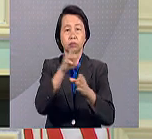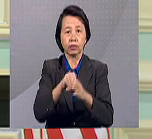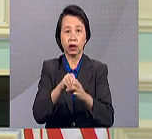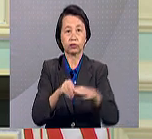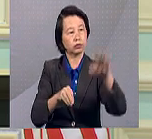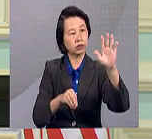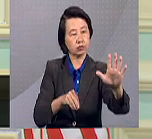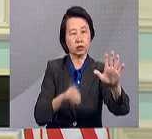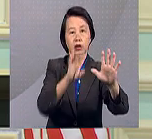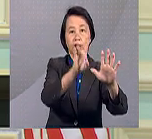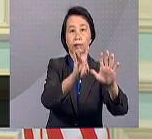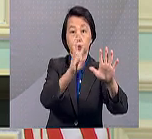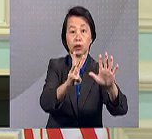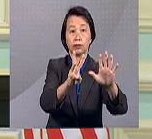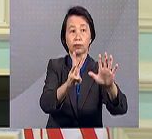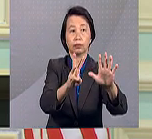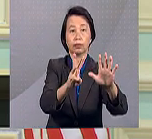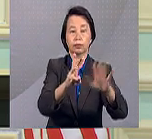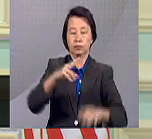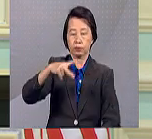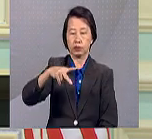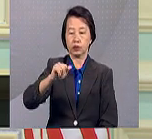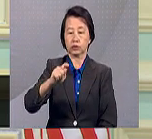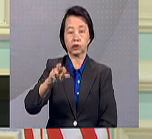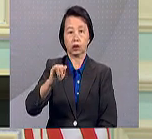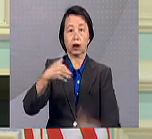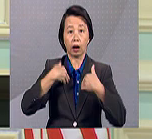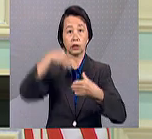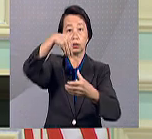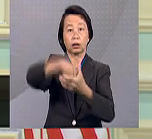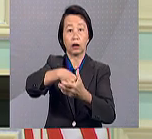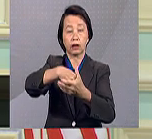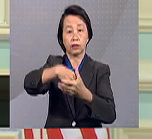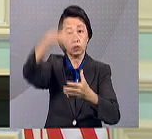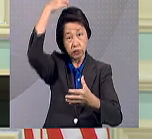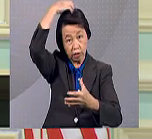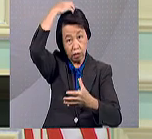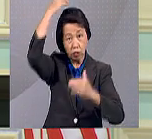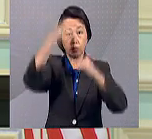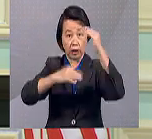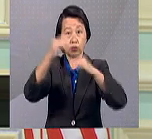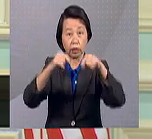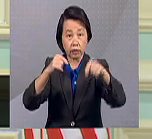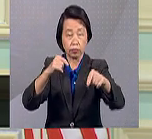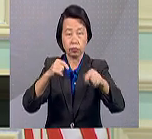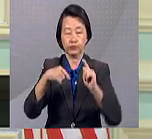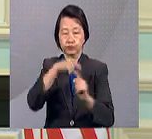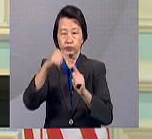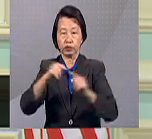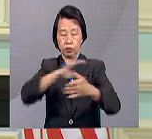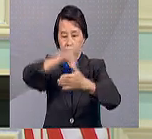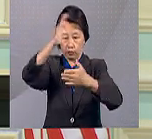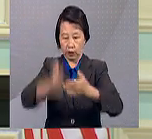termasuklah 586 parti berada di dalam Selangor Mansion tersebut. Apabila